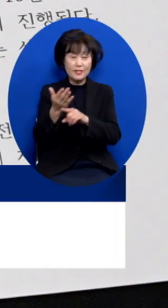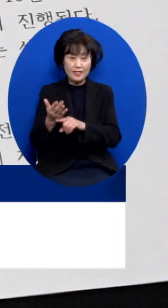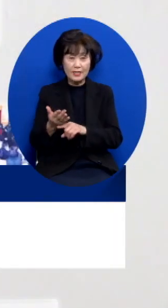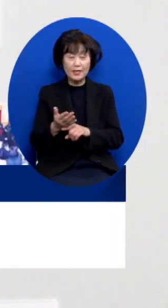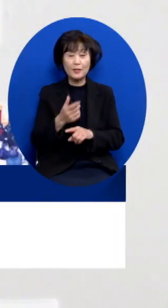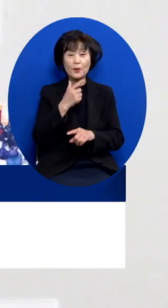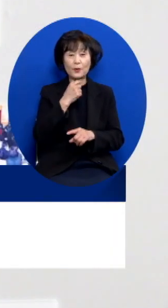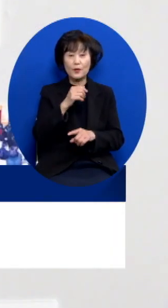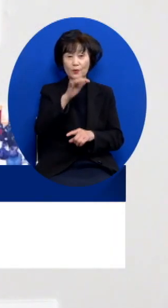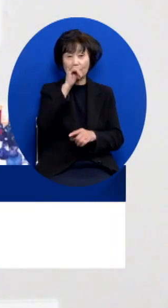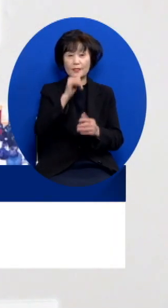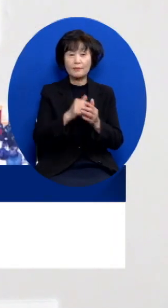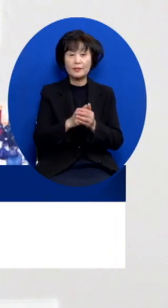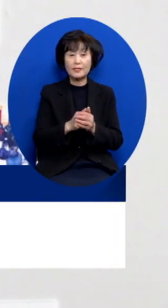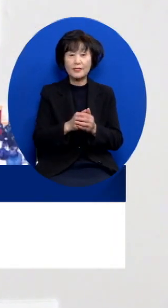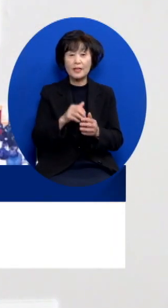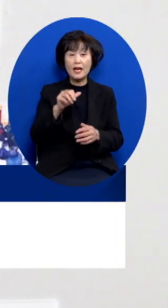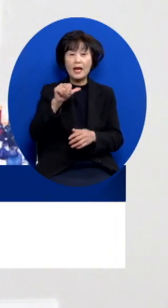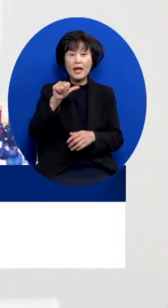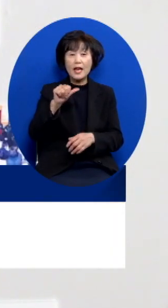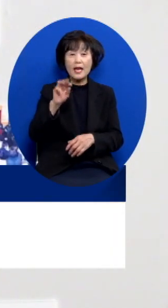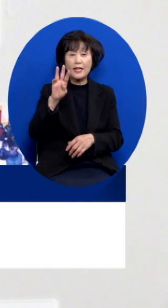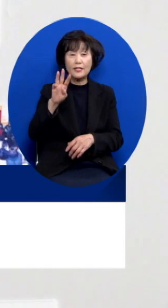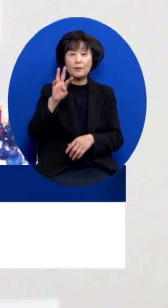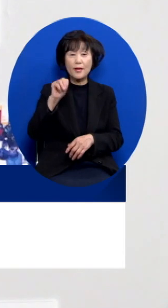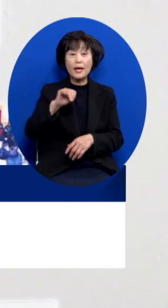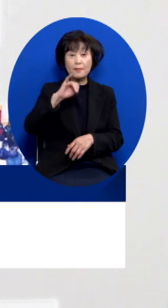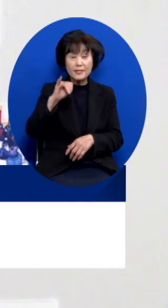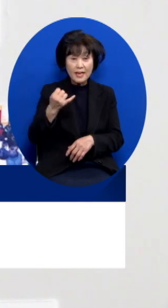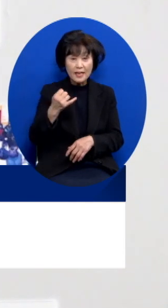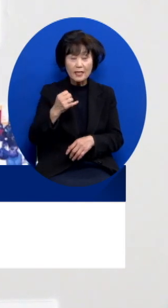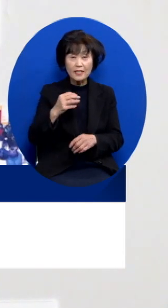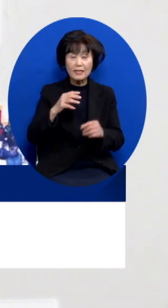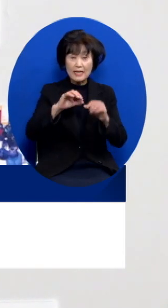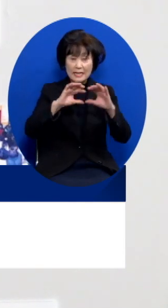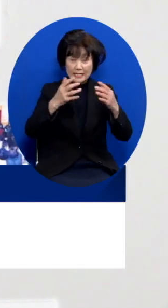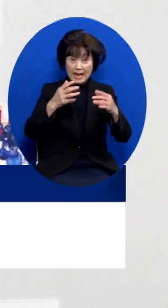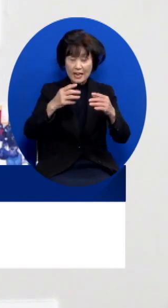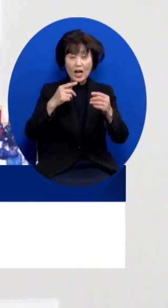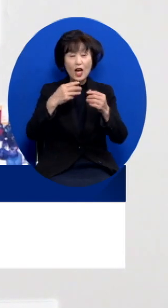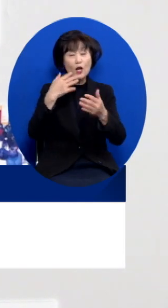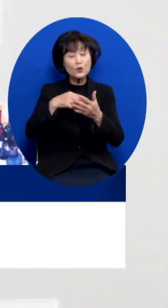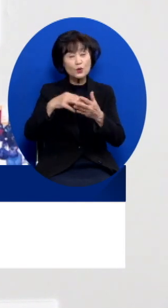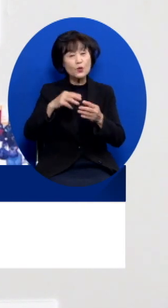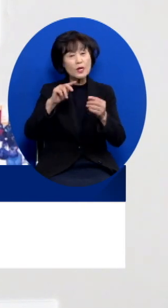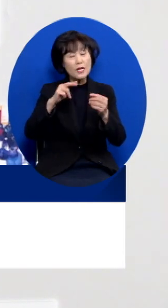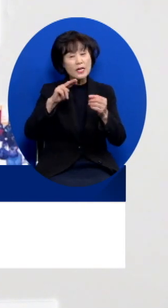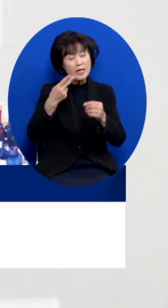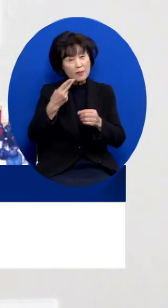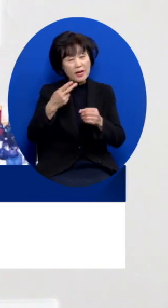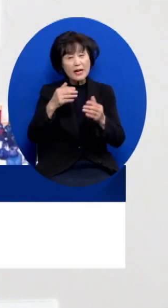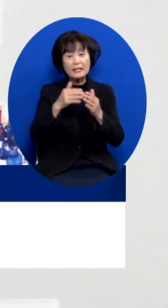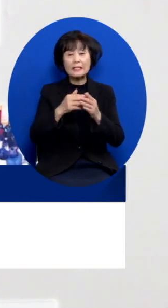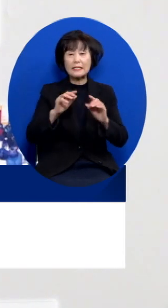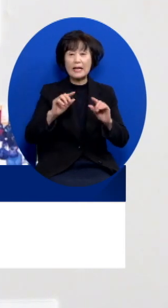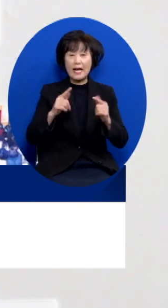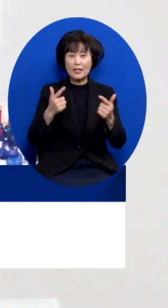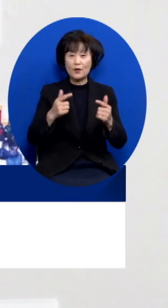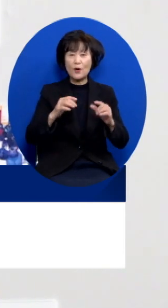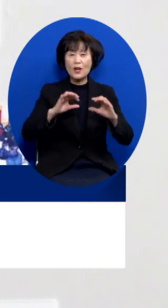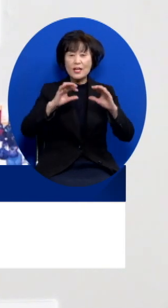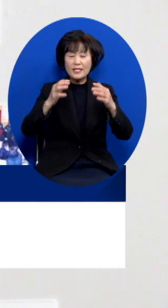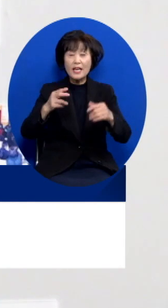awmj는 200번째 나라로 끝나는게 아니라 전 세계 247개 국가에 가서